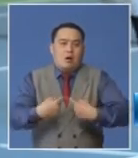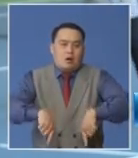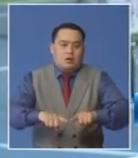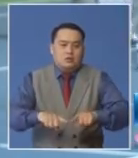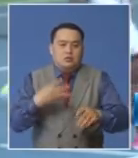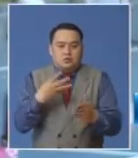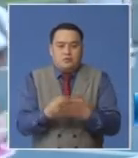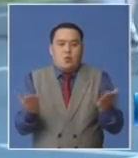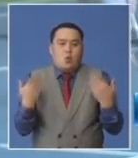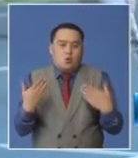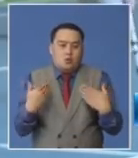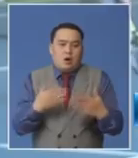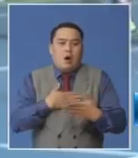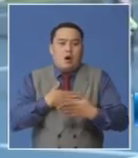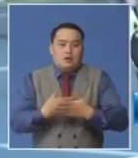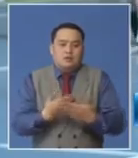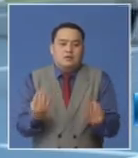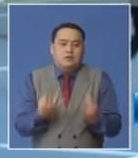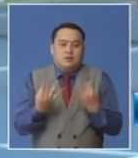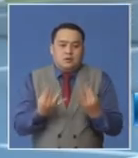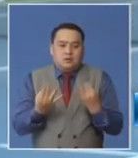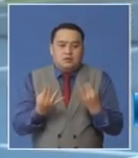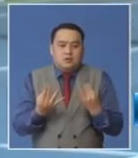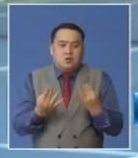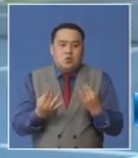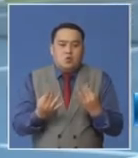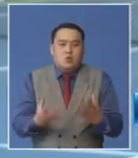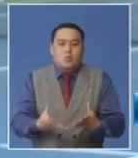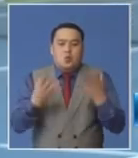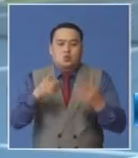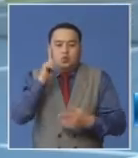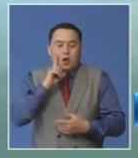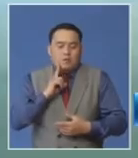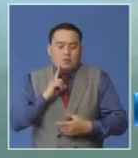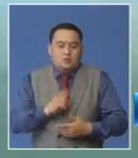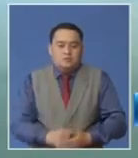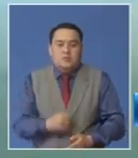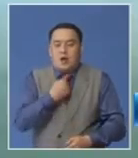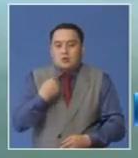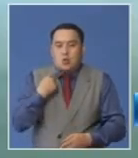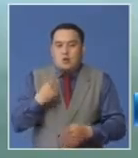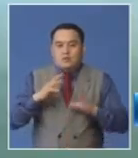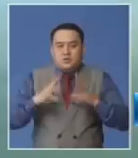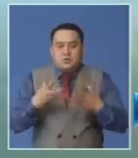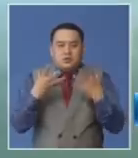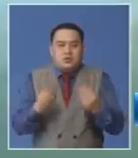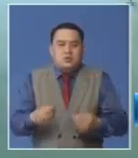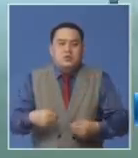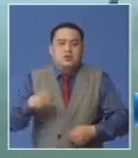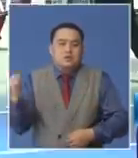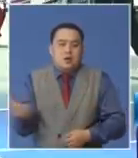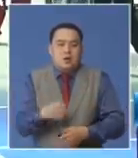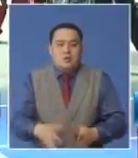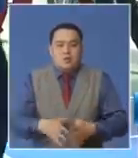свой отдых достаточно активным позитивным и получить массу удовольствия от этой игры стал за кругами всемирный день тенниса отметили